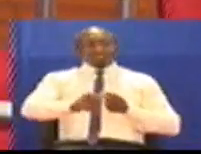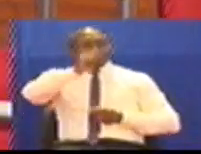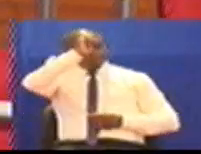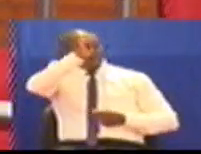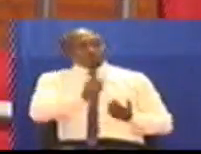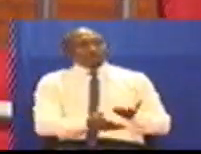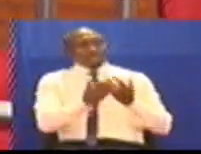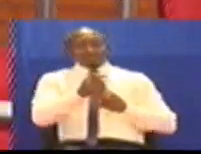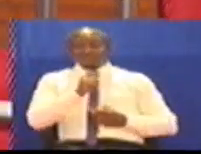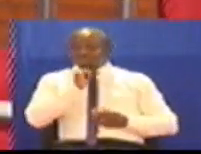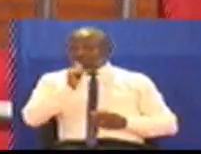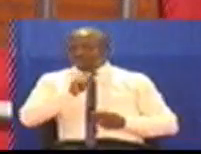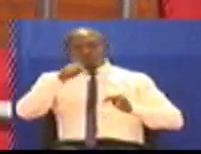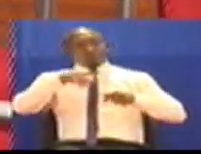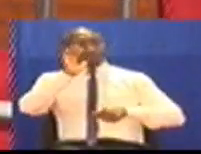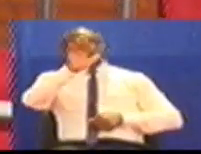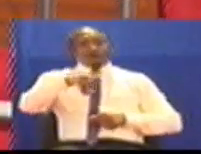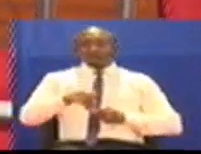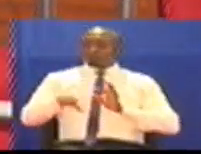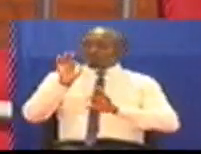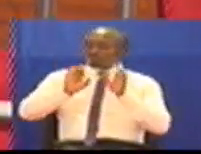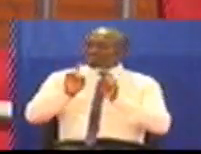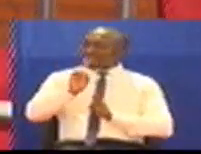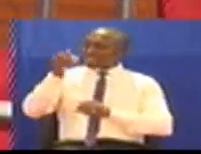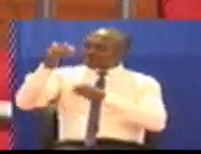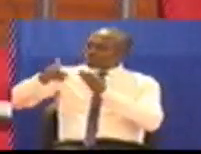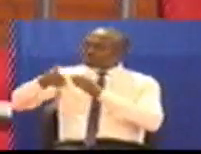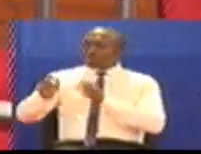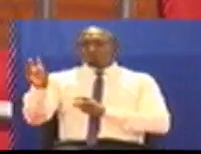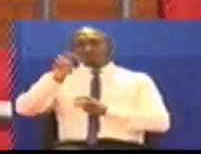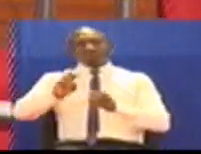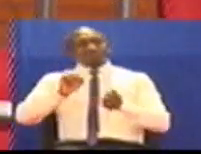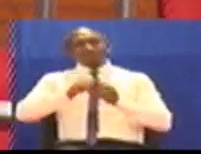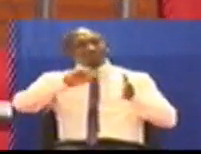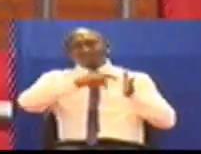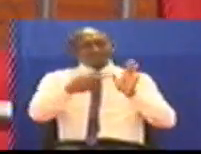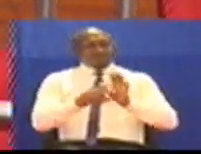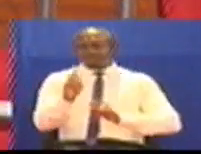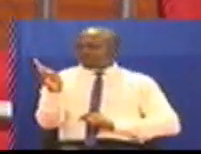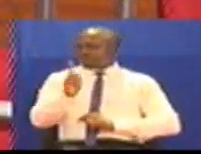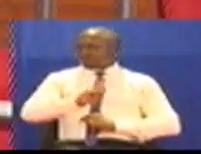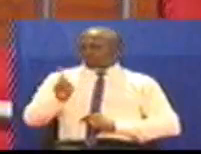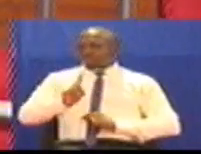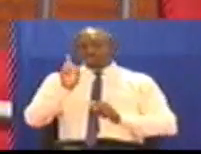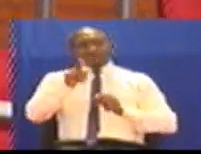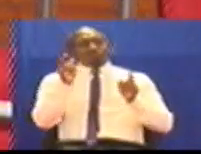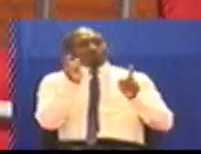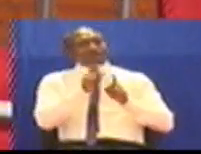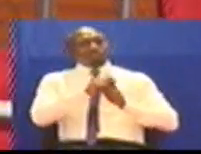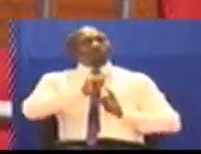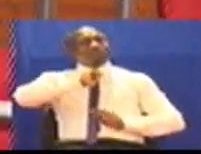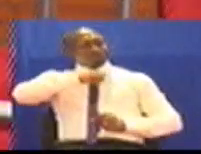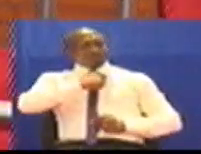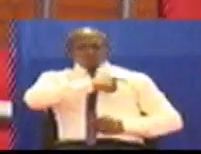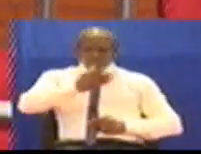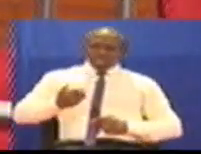Spika, mwaka wa uchaguzi dakika za mwisho tusitafutiane fitina na maneno. Yapo maneno ya kuuzi ambayo yanatugusa sisi